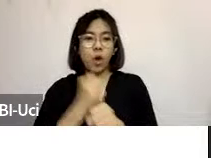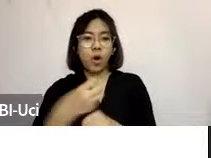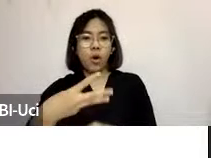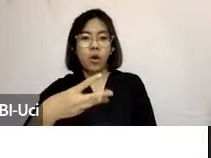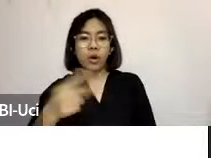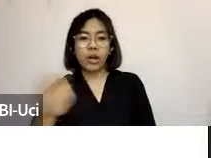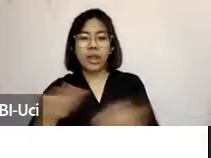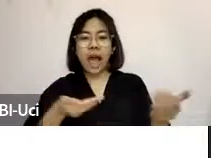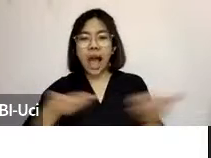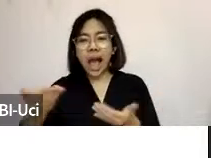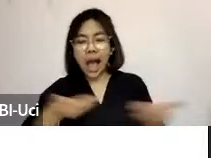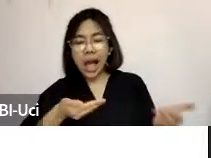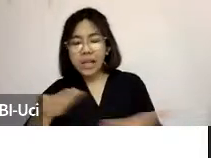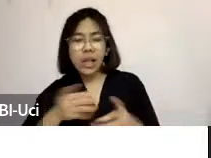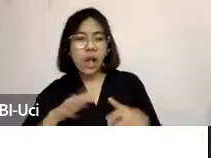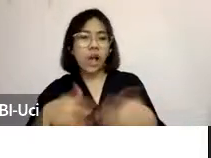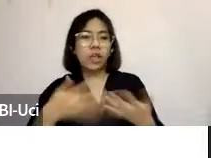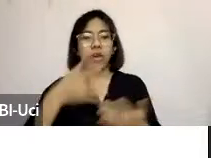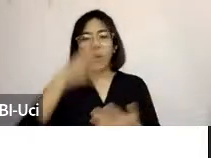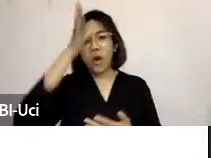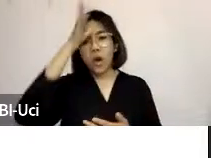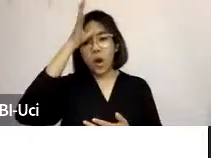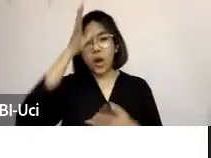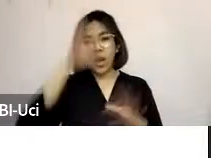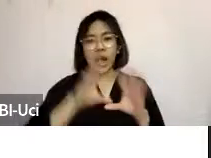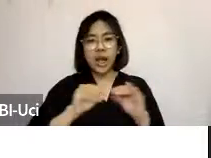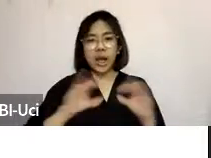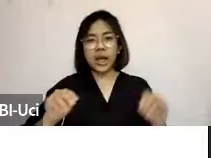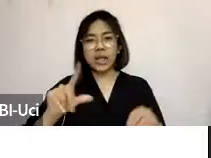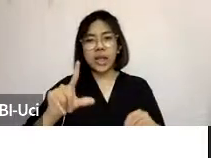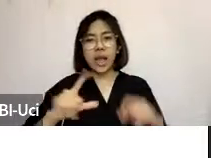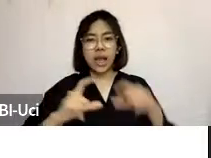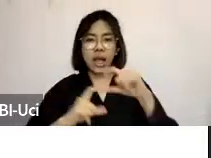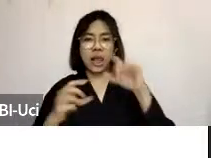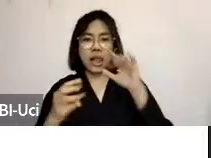dari kawan-kawan yang terjadi LSM yang juga